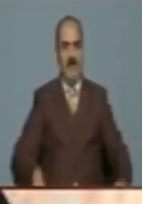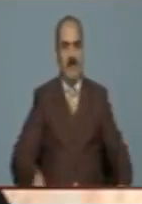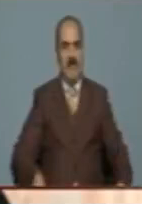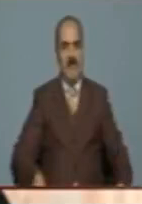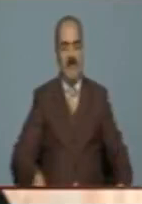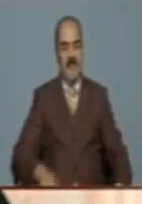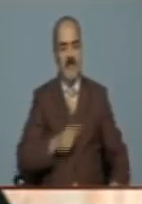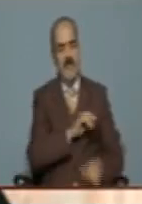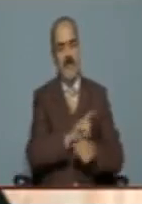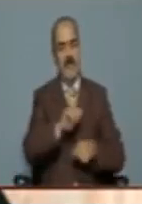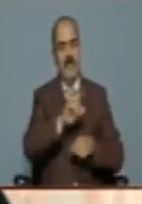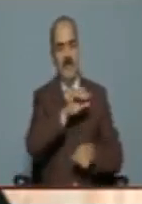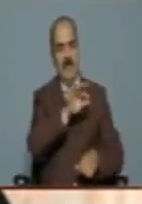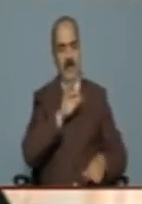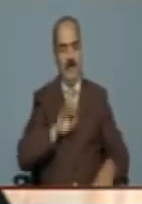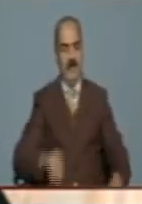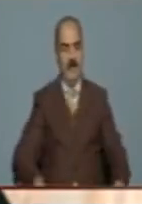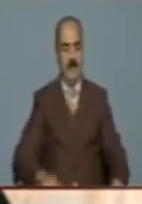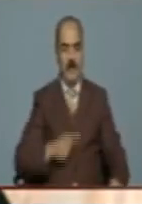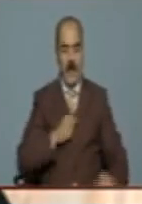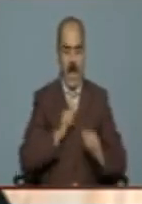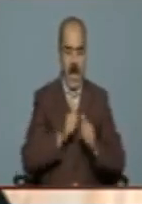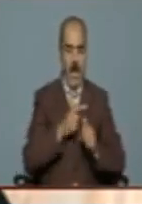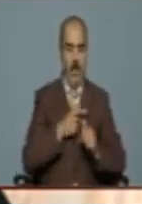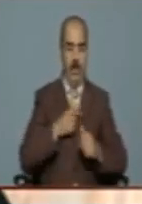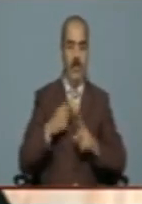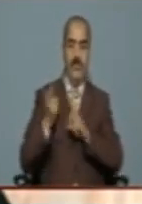ومرشح فضل أن يكون ظهيره الشعب.